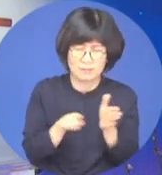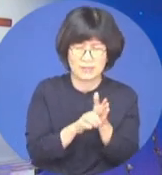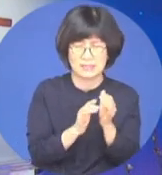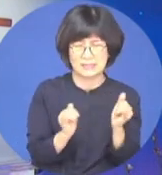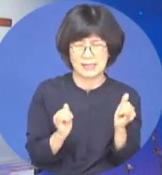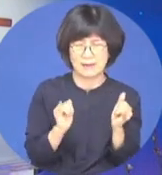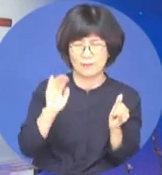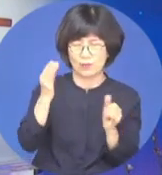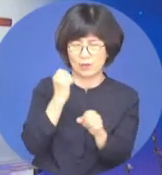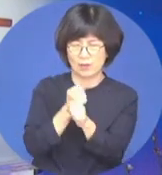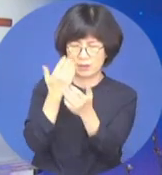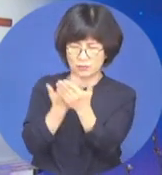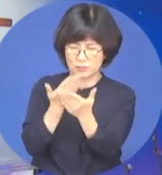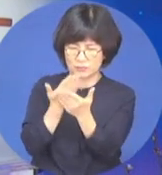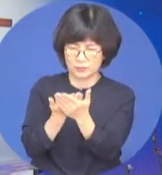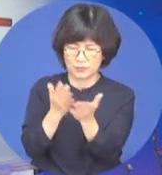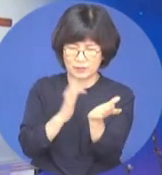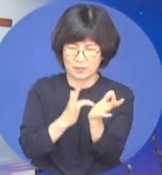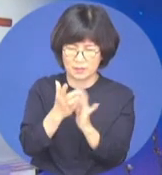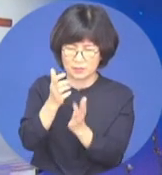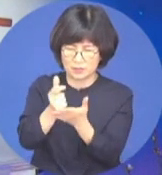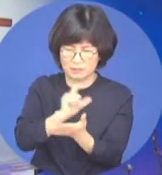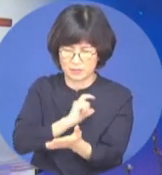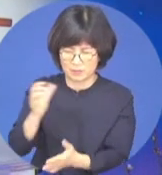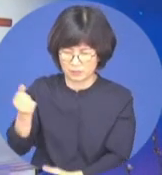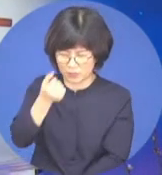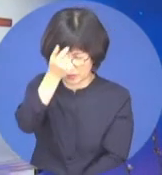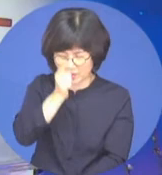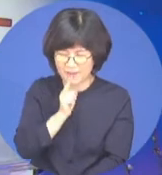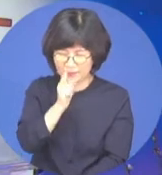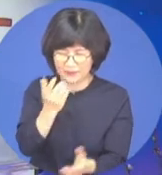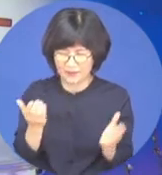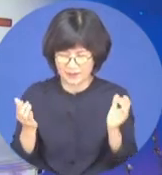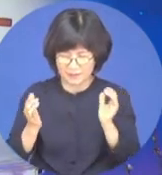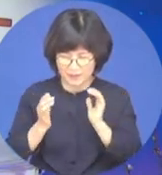하여 주옵소서. 예수님의 이름으로 기도합니다. 아멘.